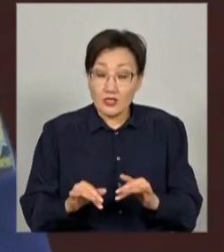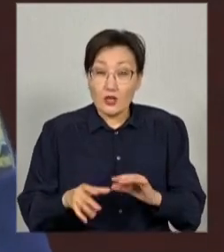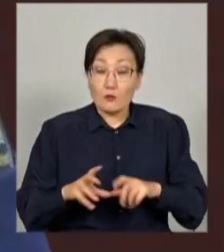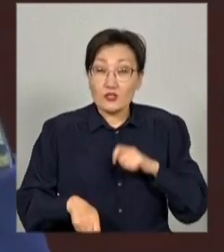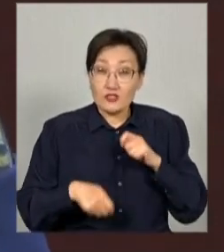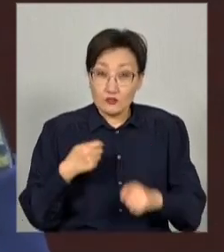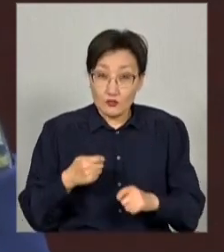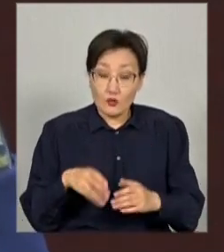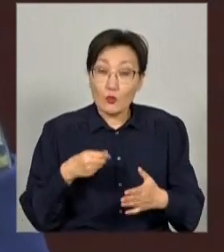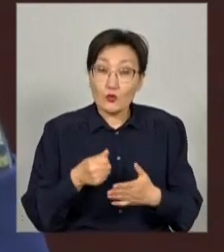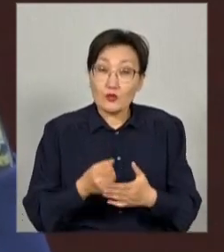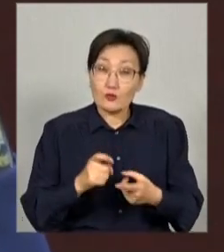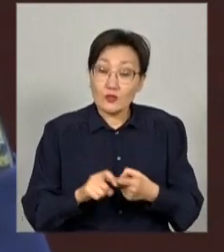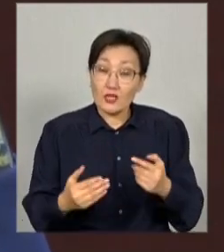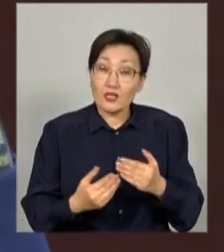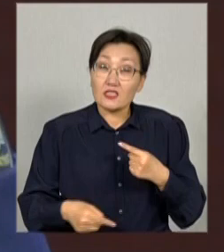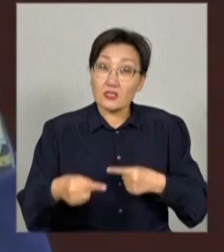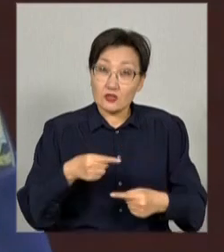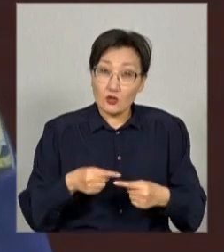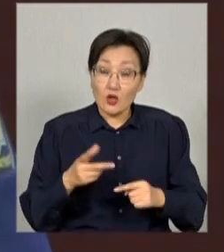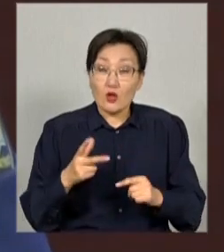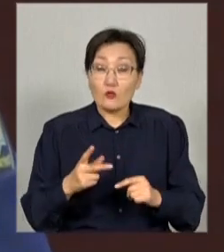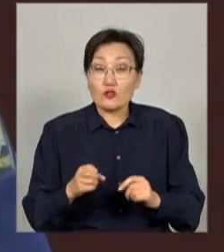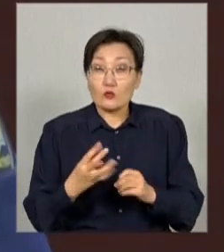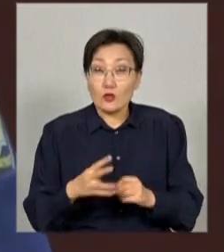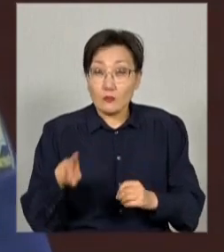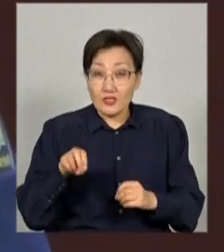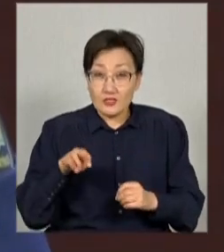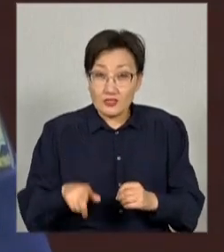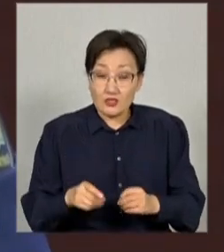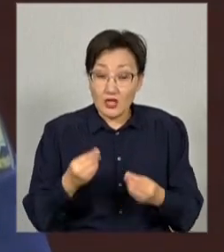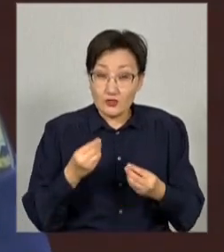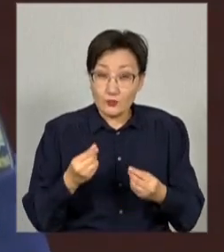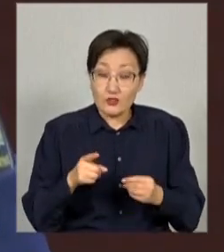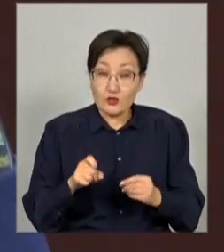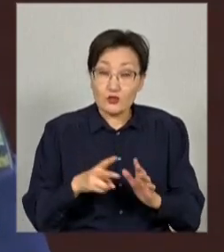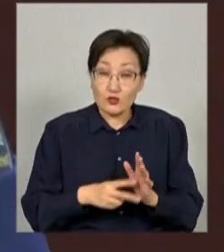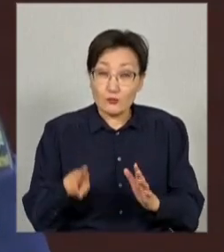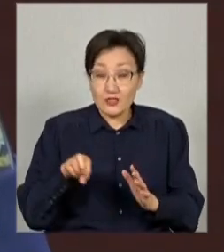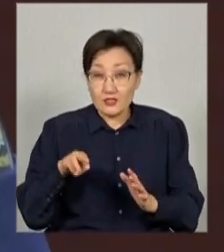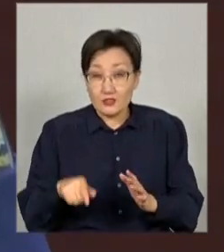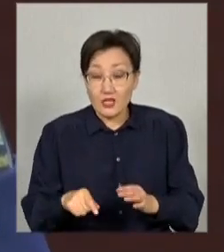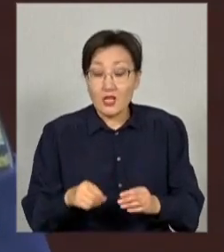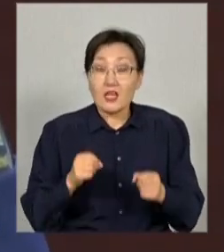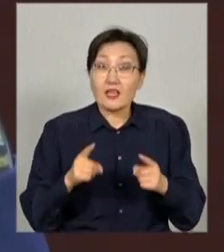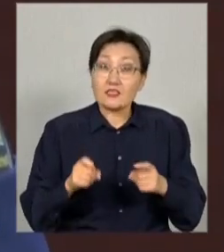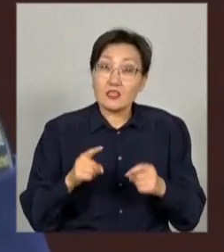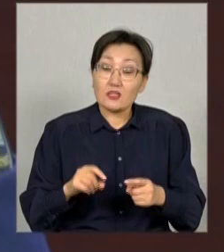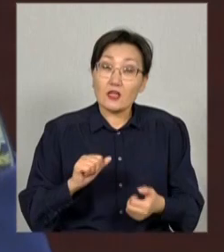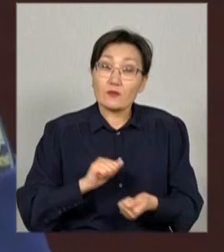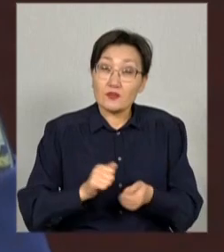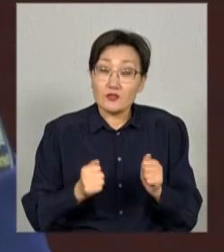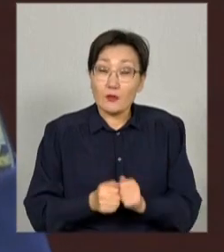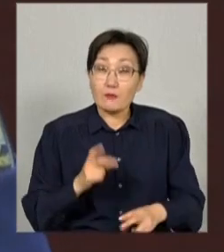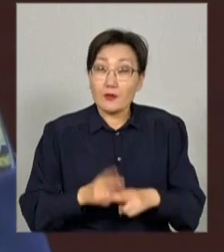келтірілген залалды өтеу түрінде қайтарылды. Оның 314 миллиард теңгесі ақшалай, 107 миллиард теңгесі асыл тастар мен металдар